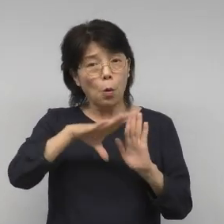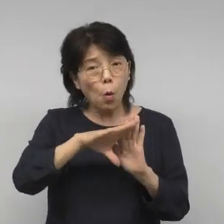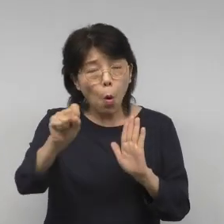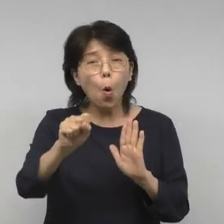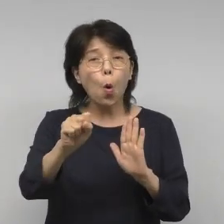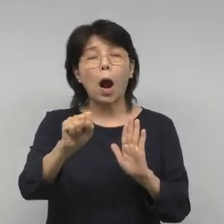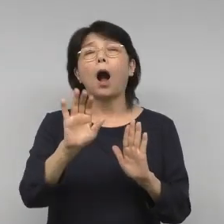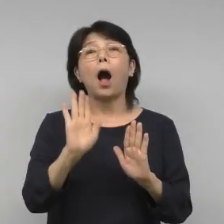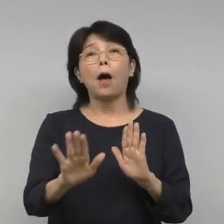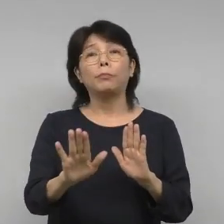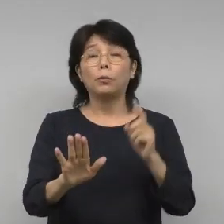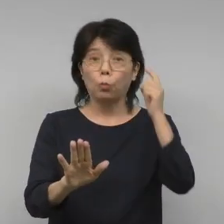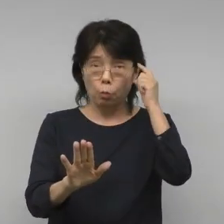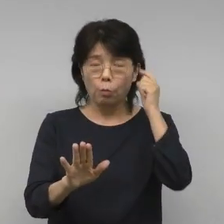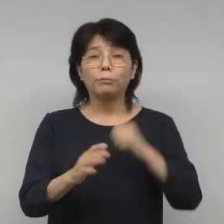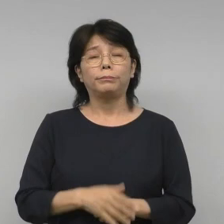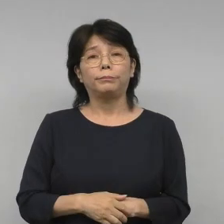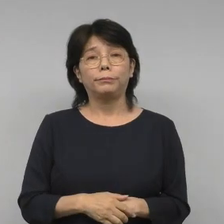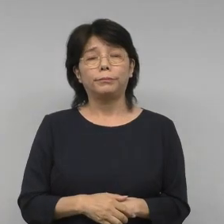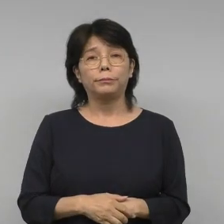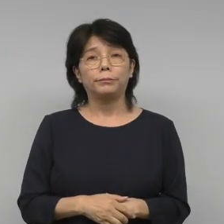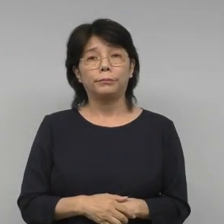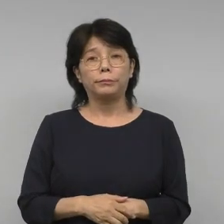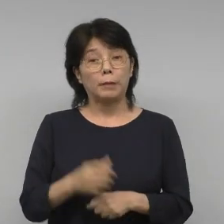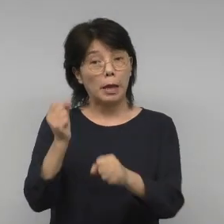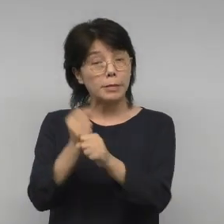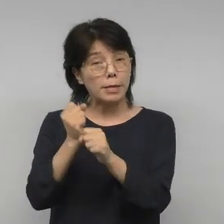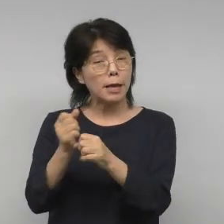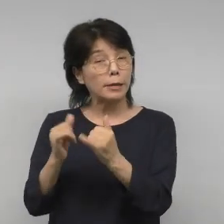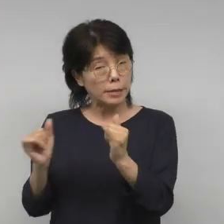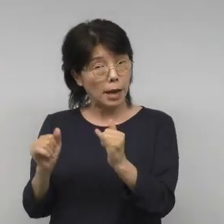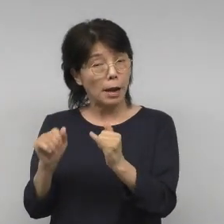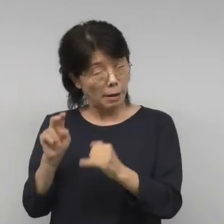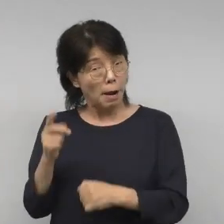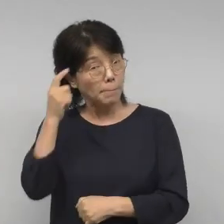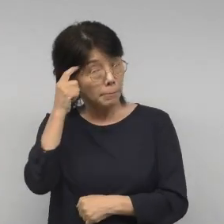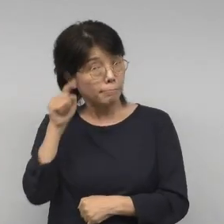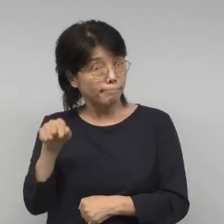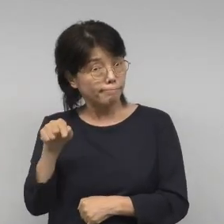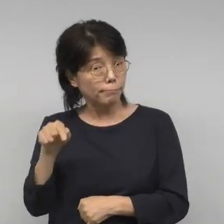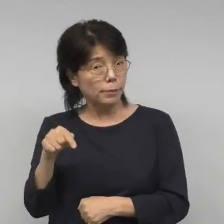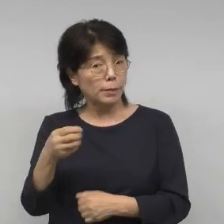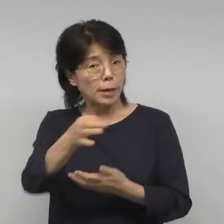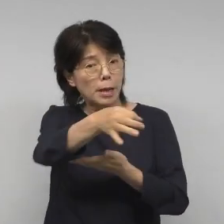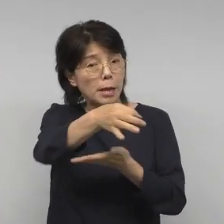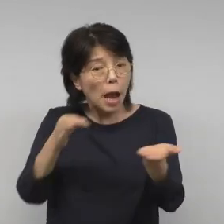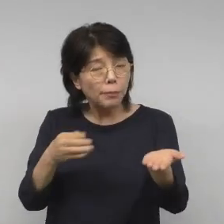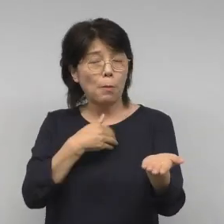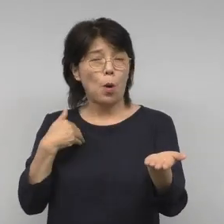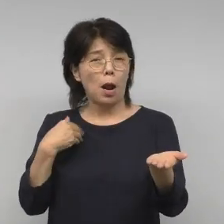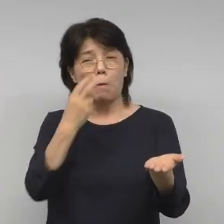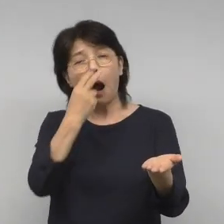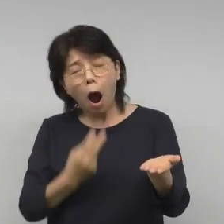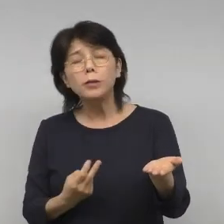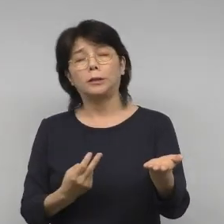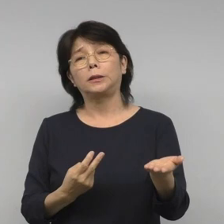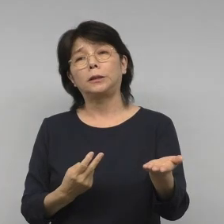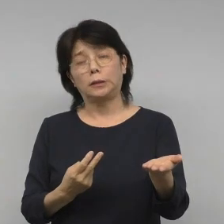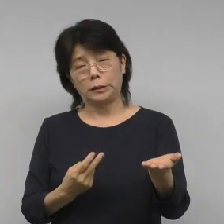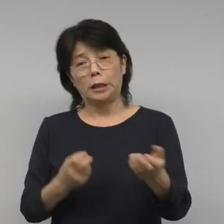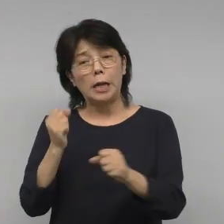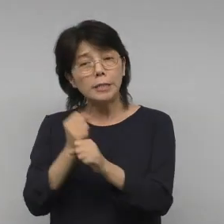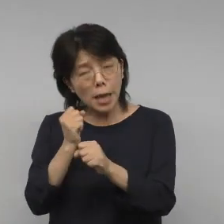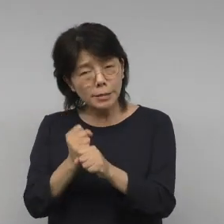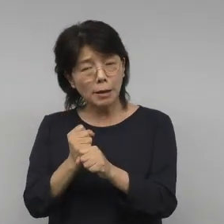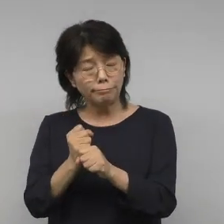ではないか、それから生産者さんから見れば、買ってもらえる安心感があって、生産とか